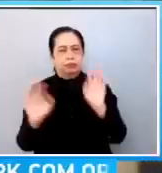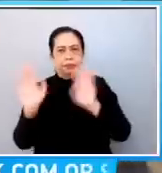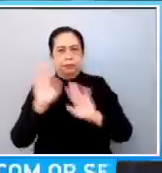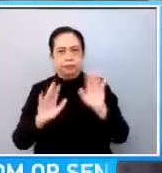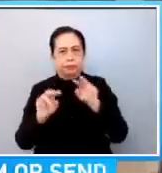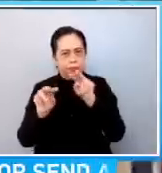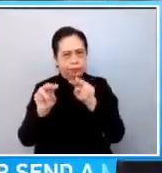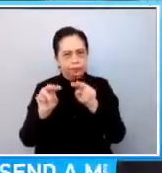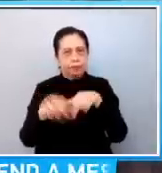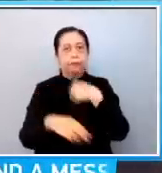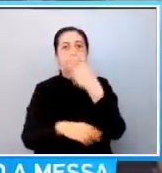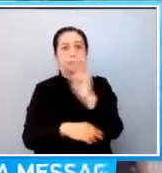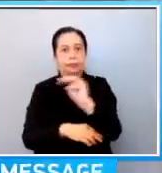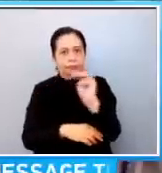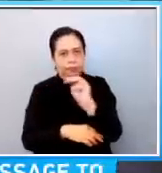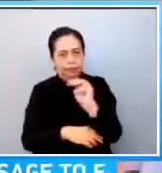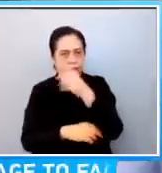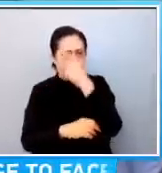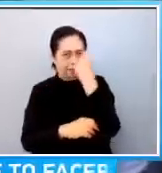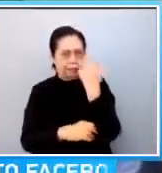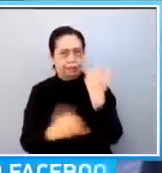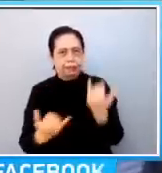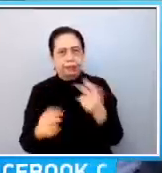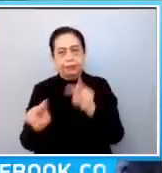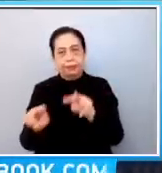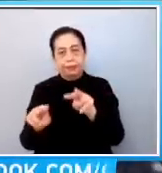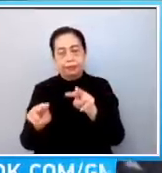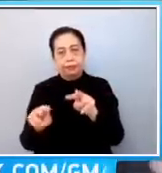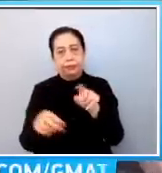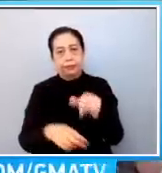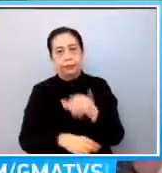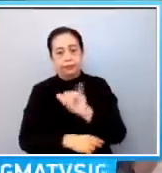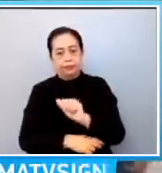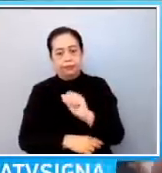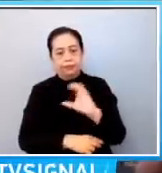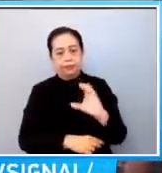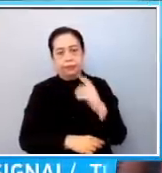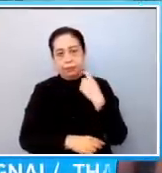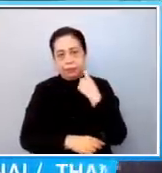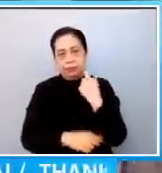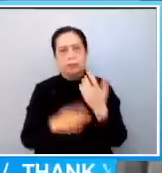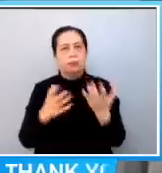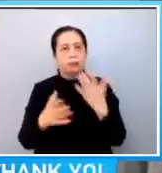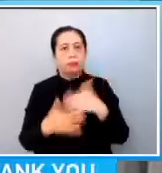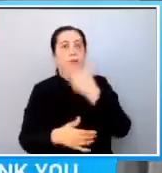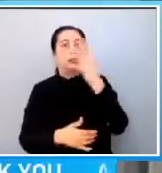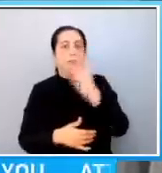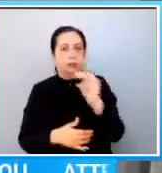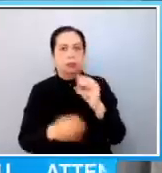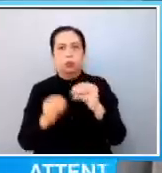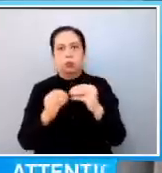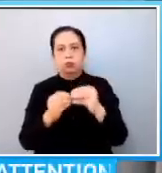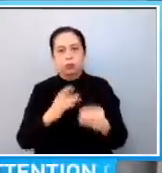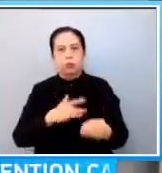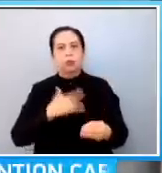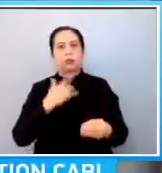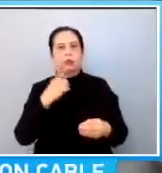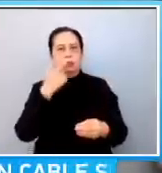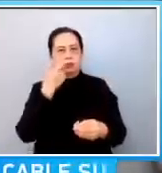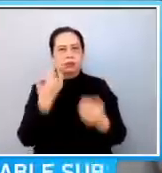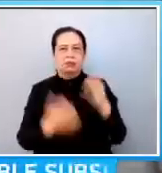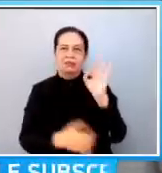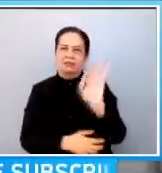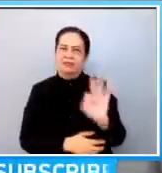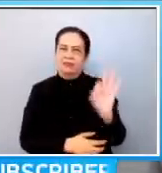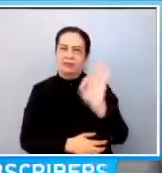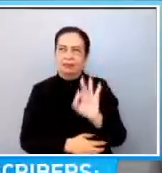Lunes. Dahil ang binabantayan nga dito ng mga tigaya at nakausap natin kanina, baka daw sa Lunes, dun maramdaman. No? Dahil ngayon, araw ng Biyernes, kahit